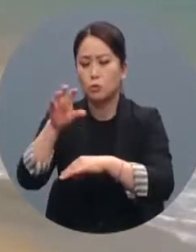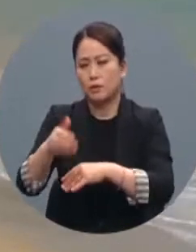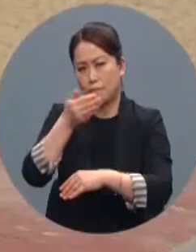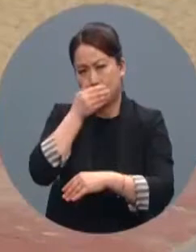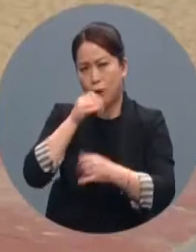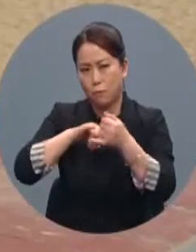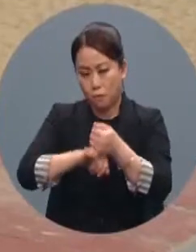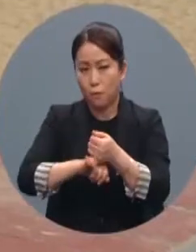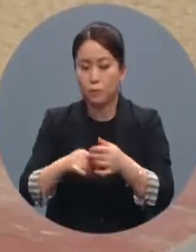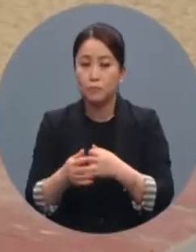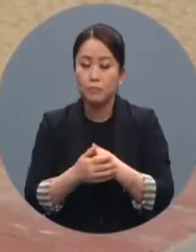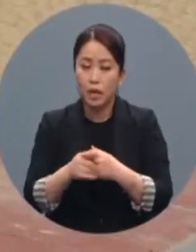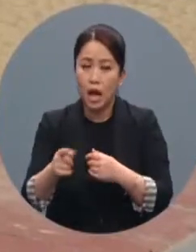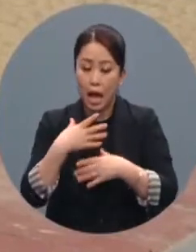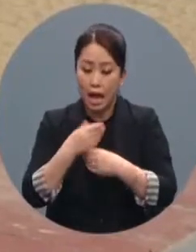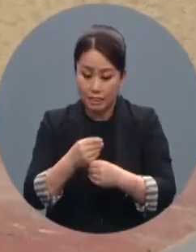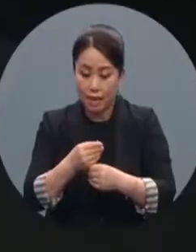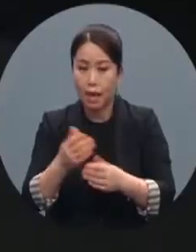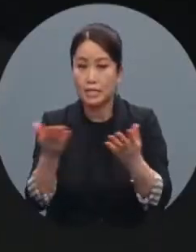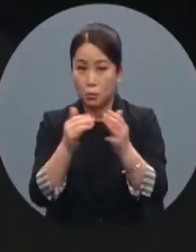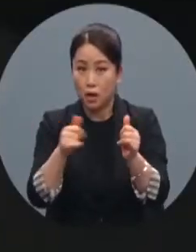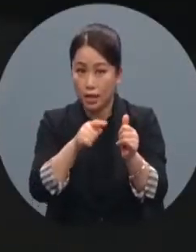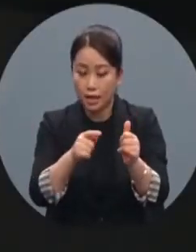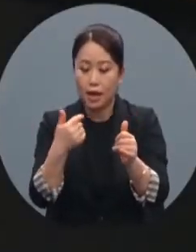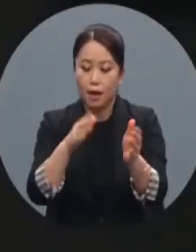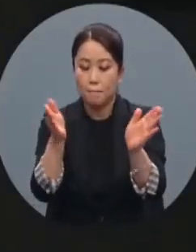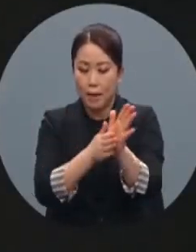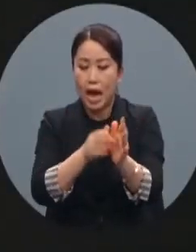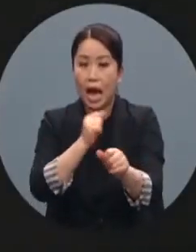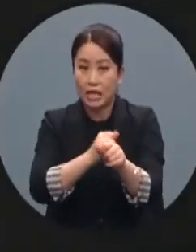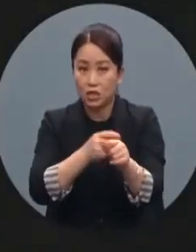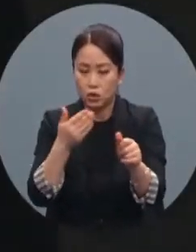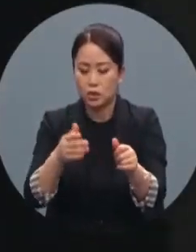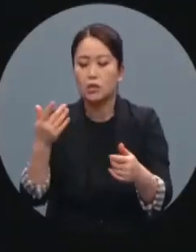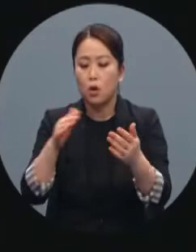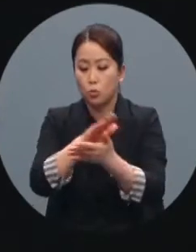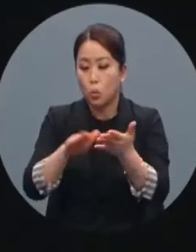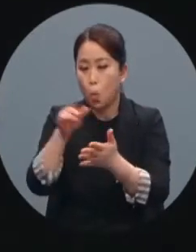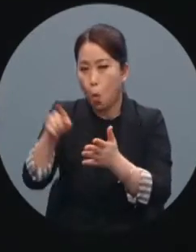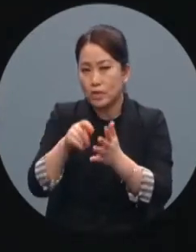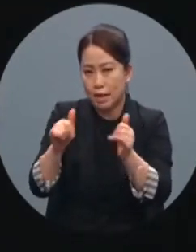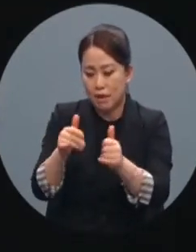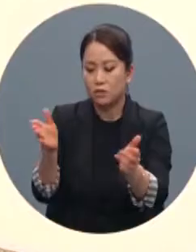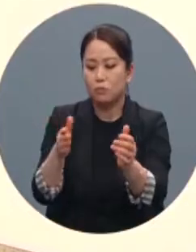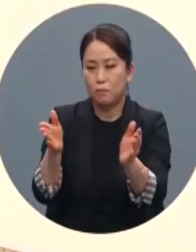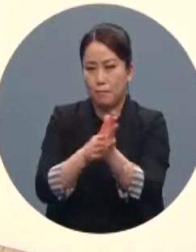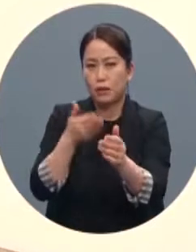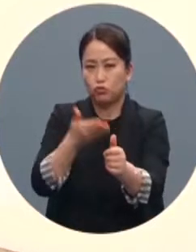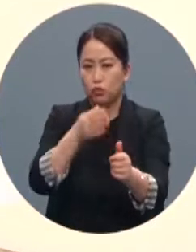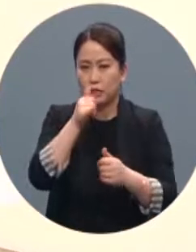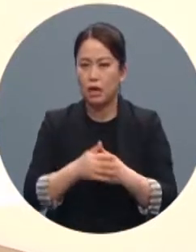합니다. 안내요원에게 부착되는 체온 스티커는 곧 물놀이객들에게도 제공됩니다. 아, 걱정은 있습니다.